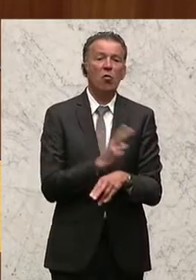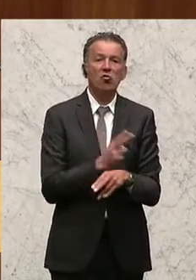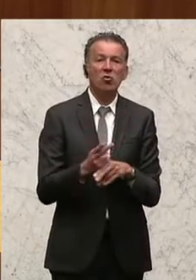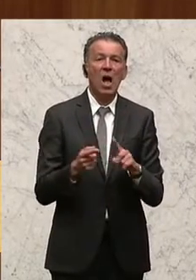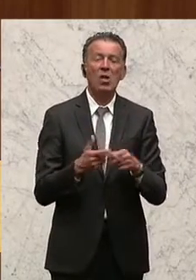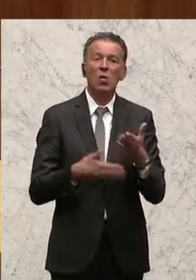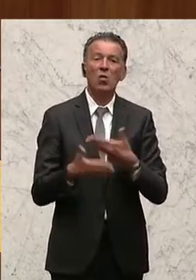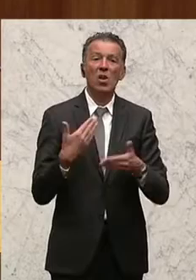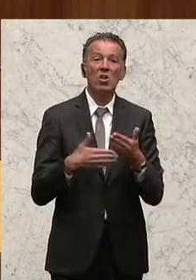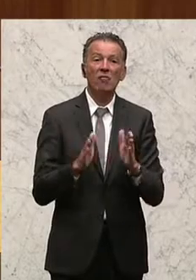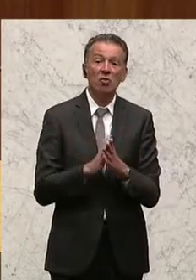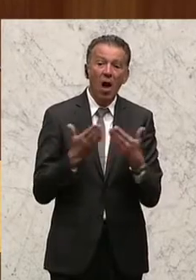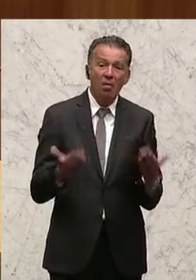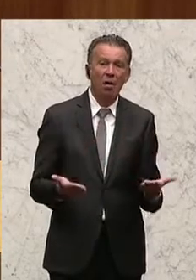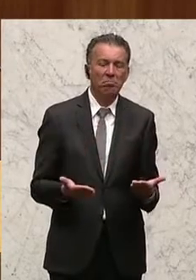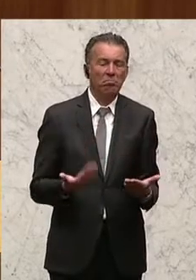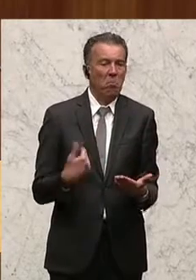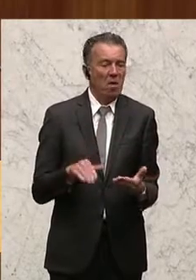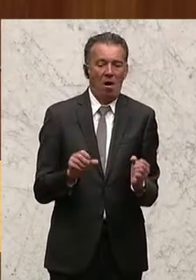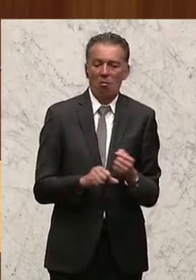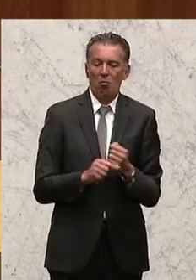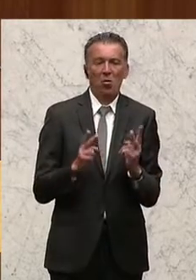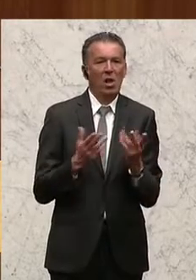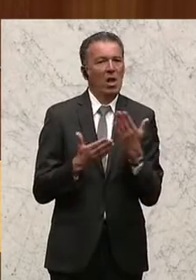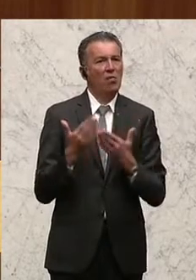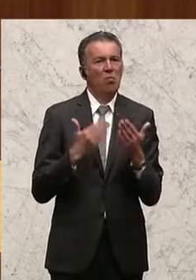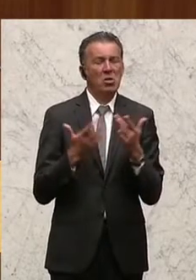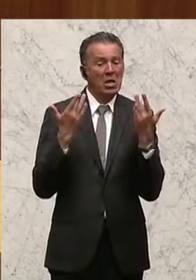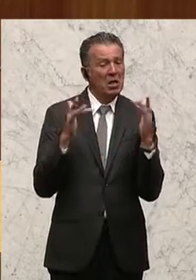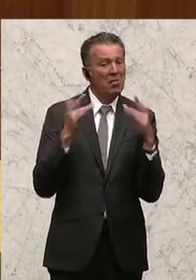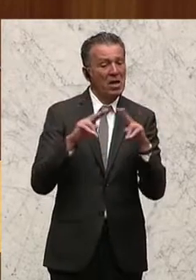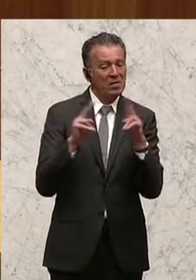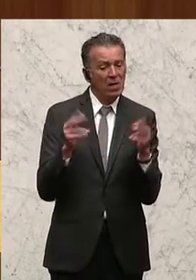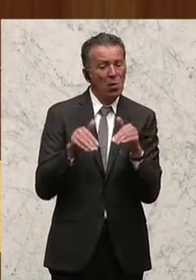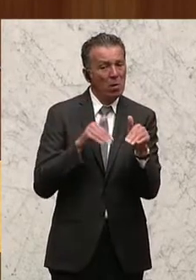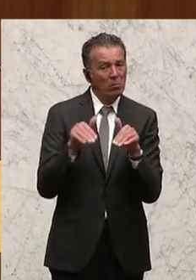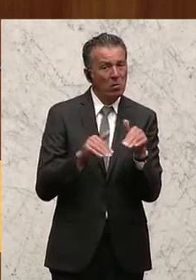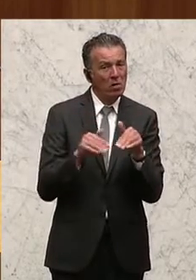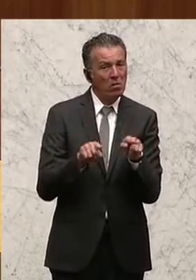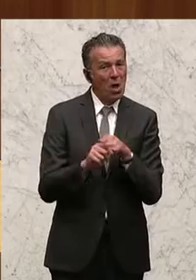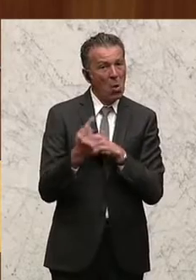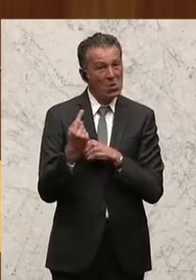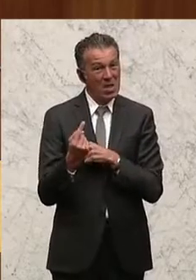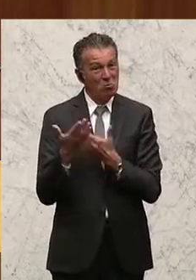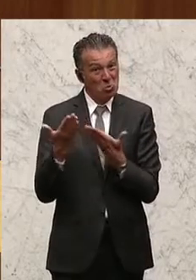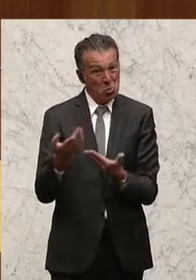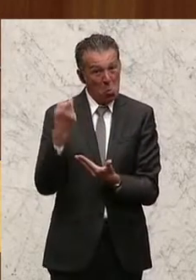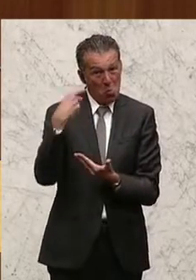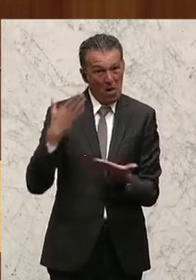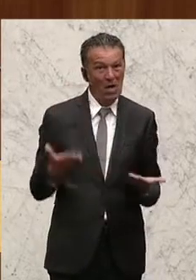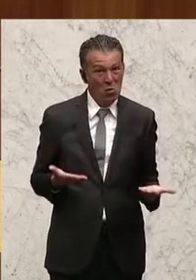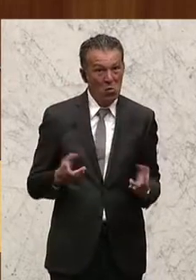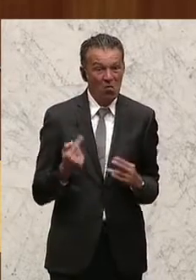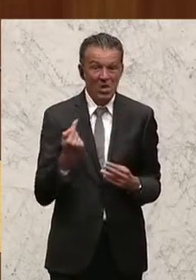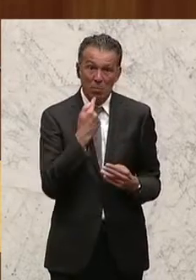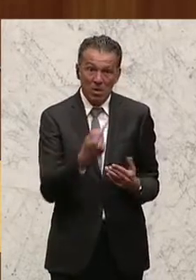der Wirtschaft schaden, kann ich mir nicht vorstellen. Ich weiß noch nicht, ob der Umweltminister das auch wirklich so sieht, wie er es